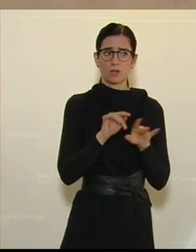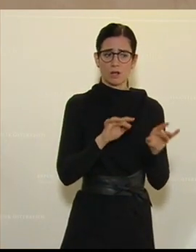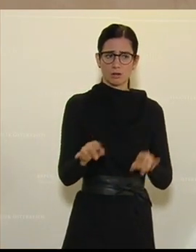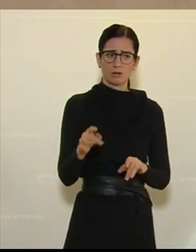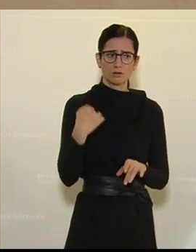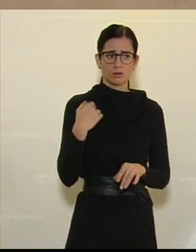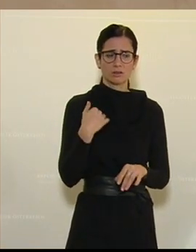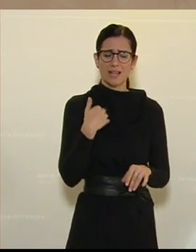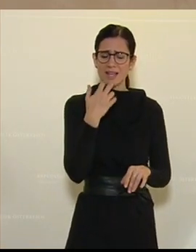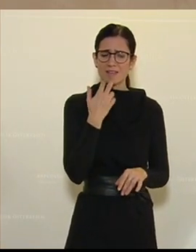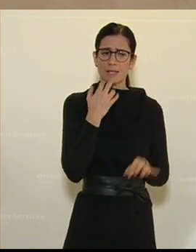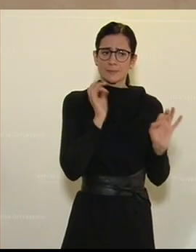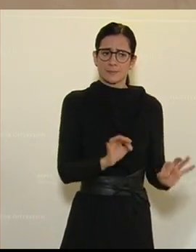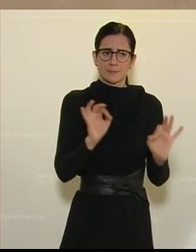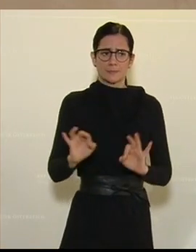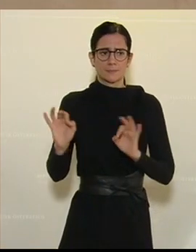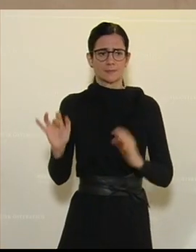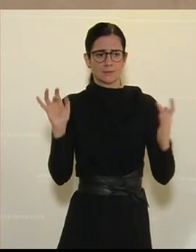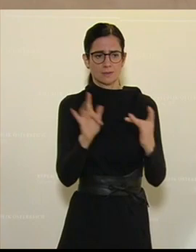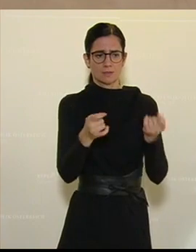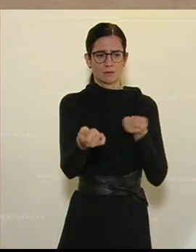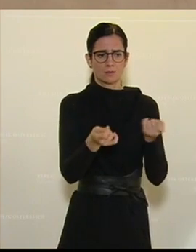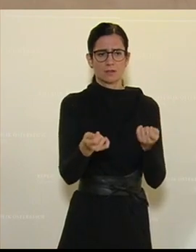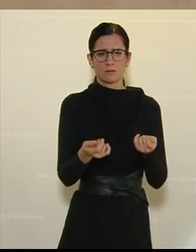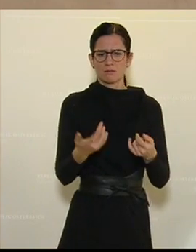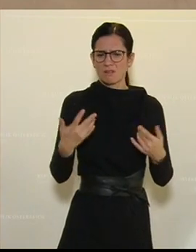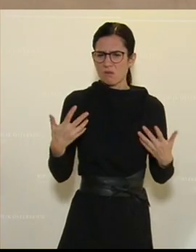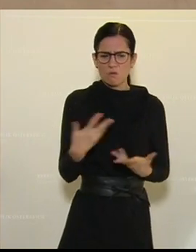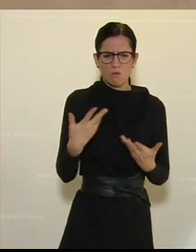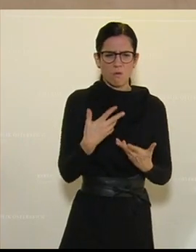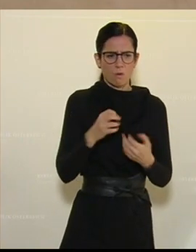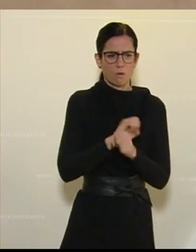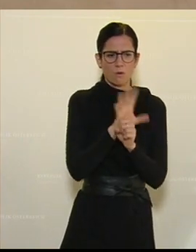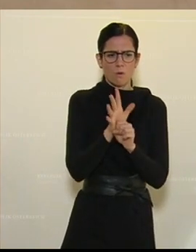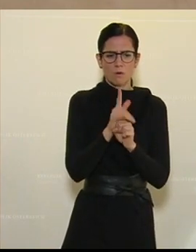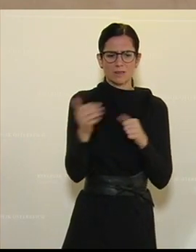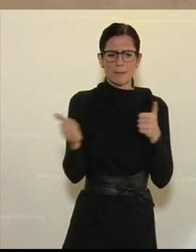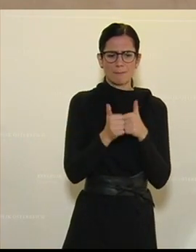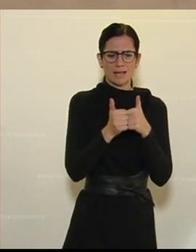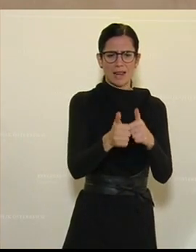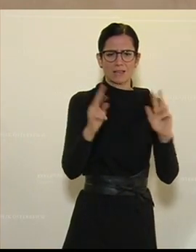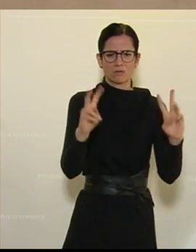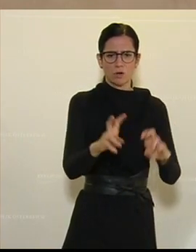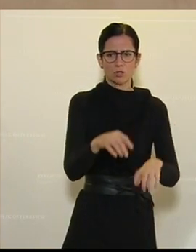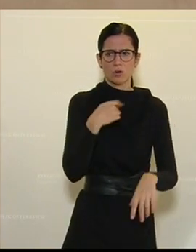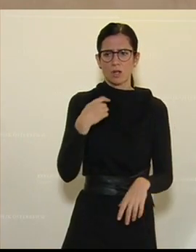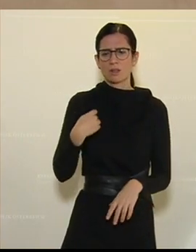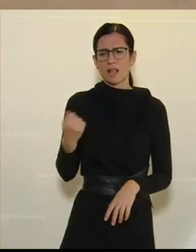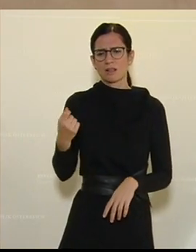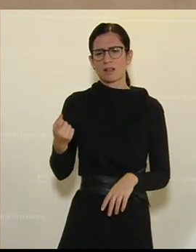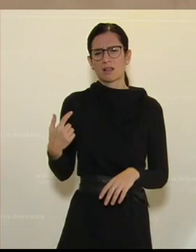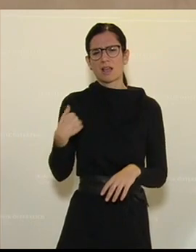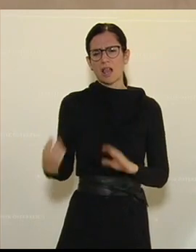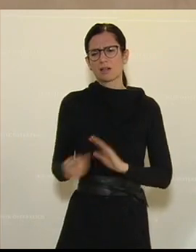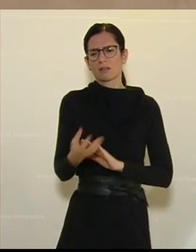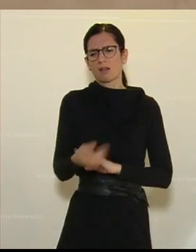und effizient behandelt werden soll, wo ist denn eine Covid-Begleitforschung? Wir schmeißen Milliarden in den medizinischen